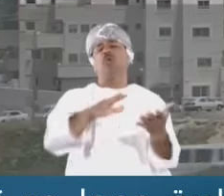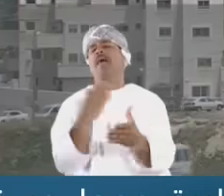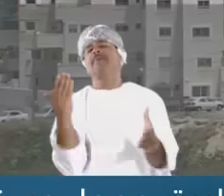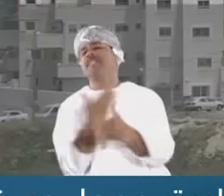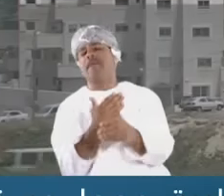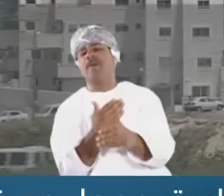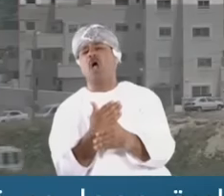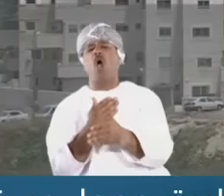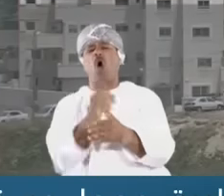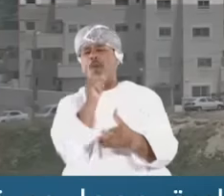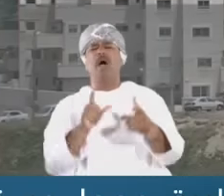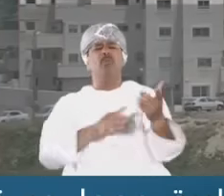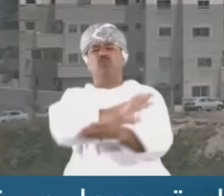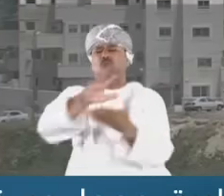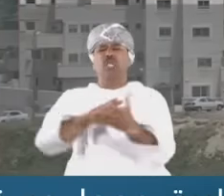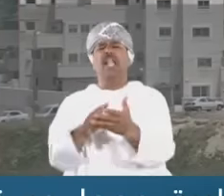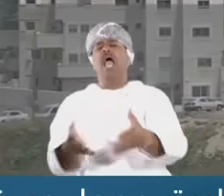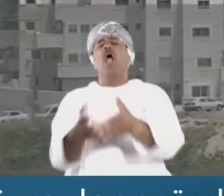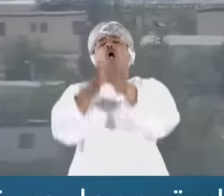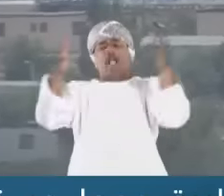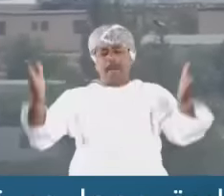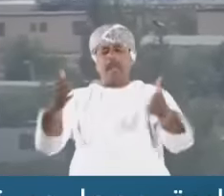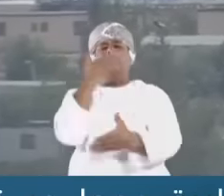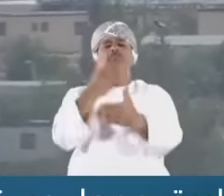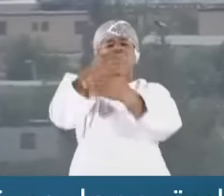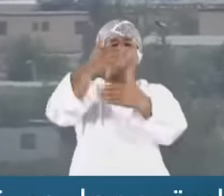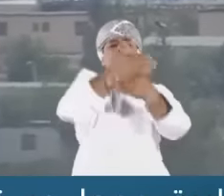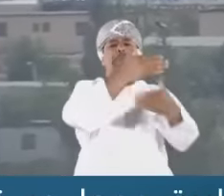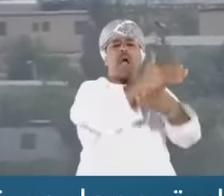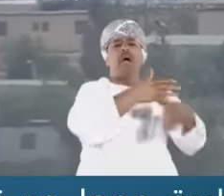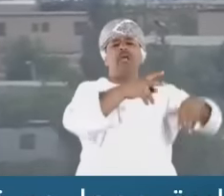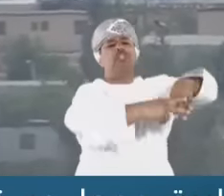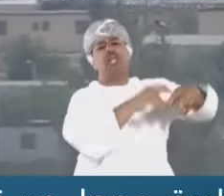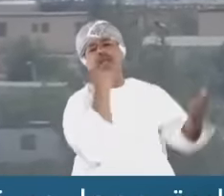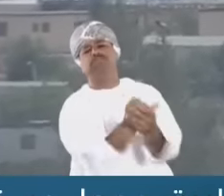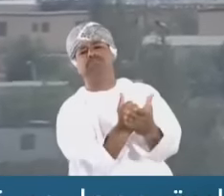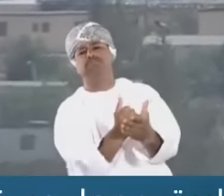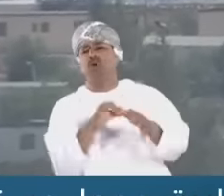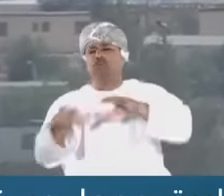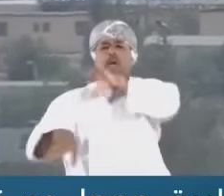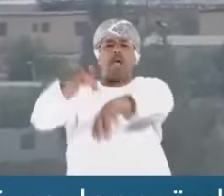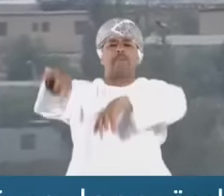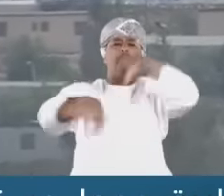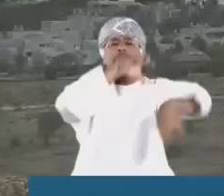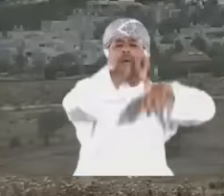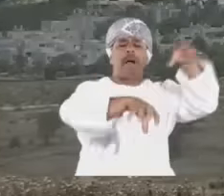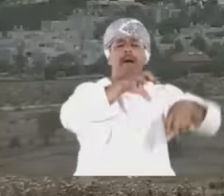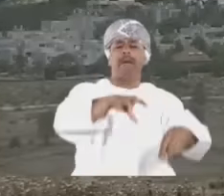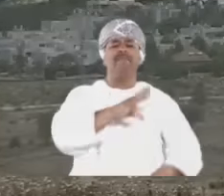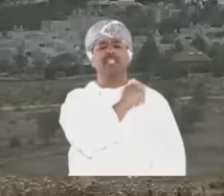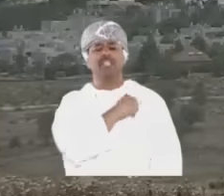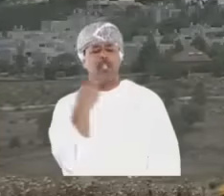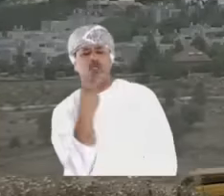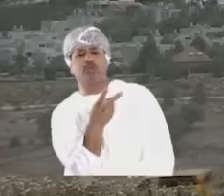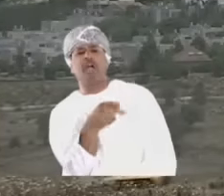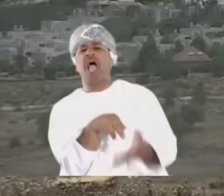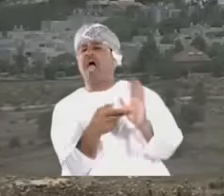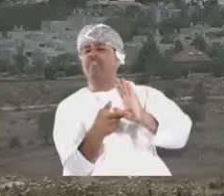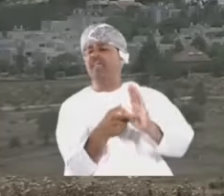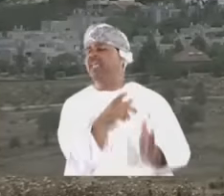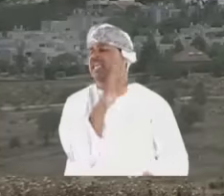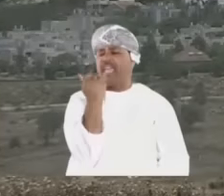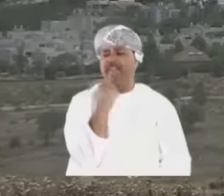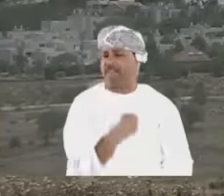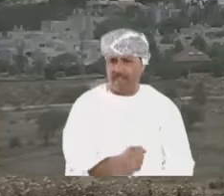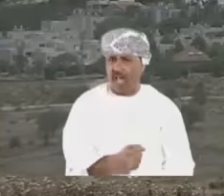خلفية نزاع أكبر حول البناء الاستيطاني الإسرائيلي الذي يعتبره الفلسطينيون إيجاد واقع سياسي من